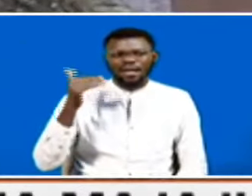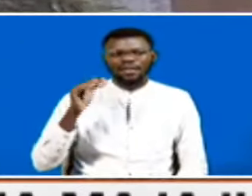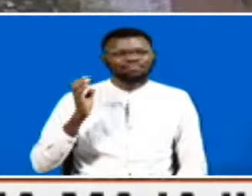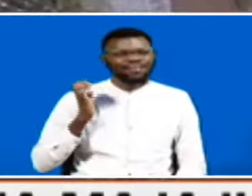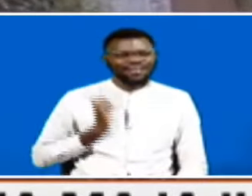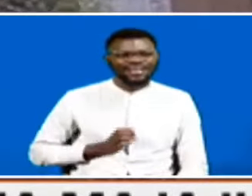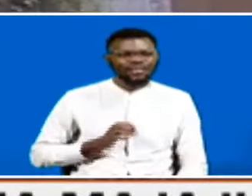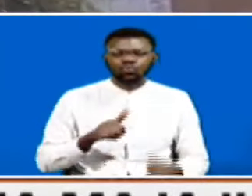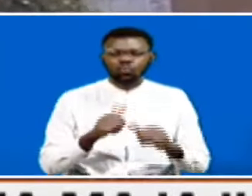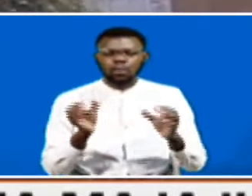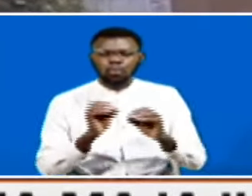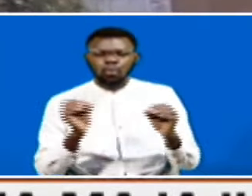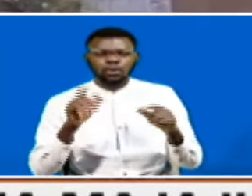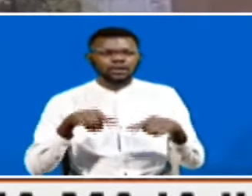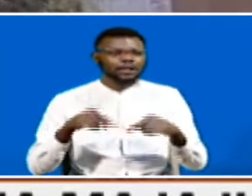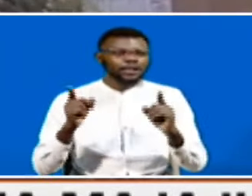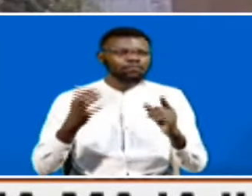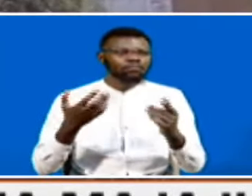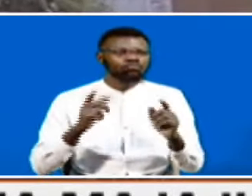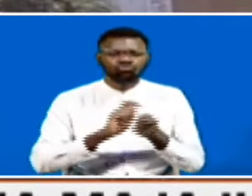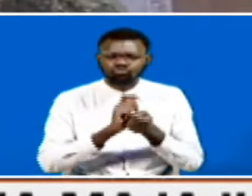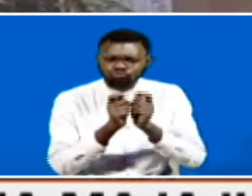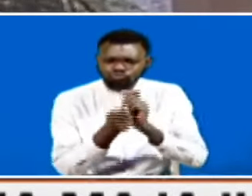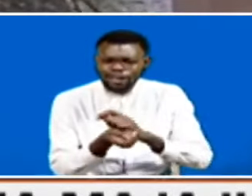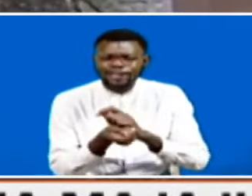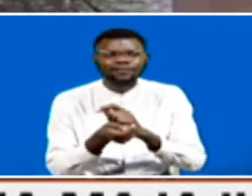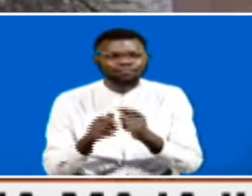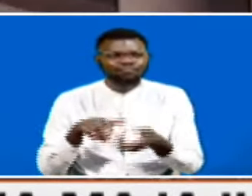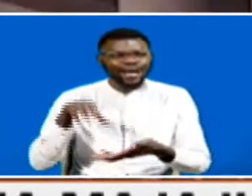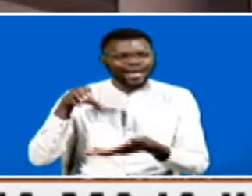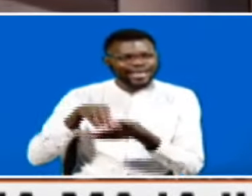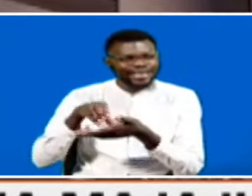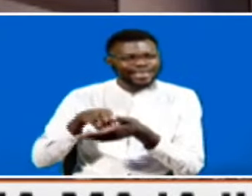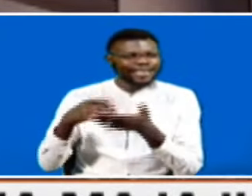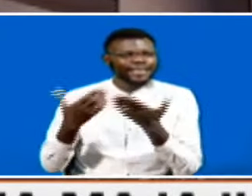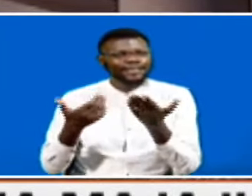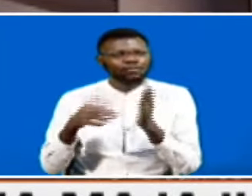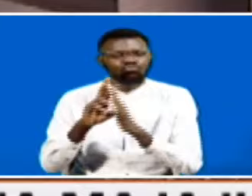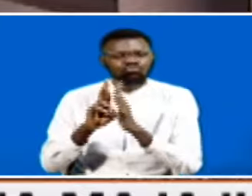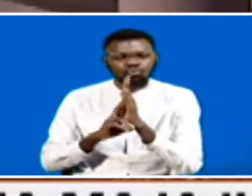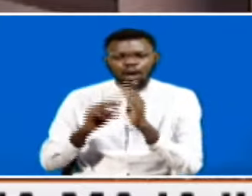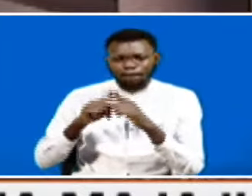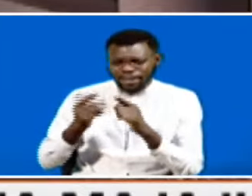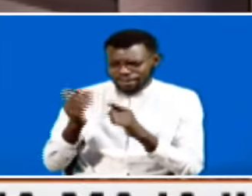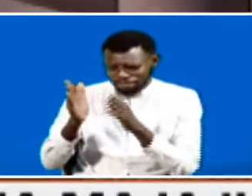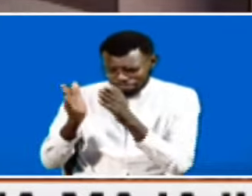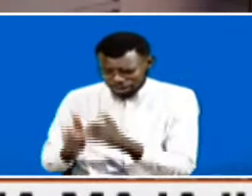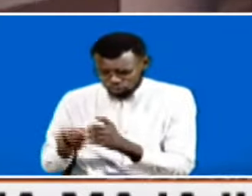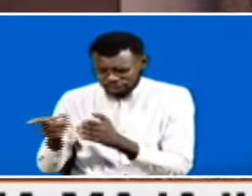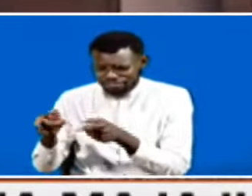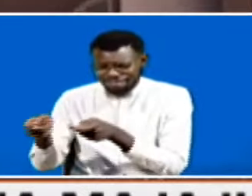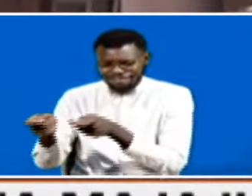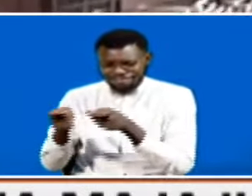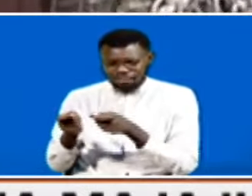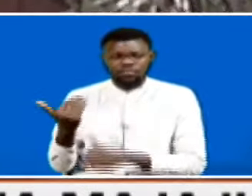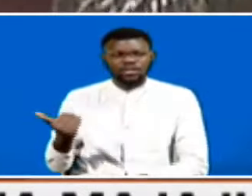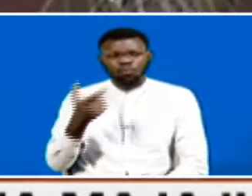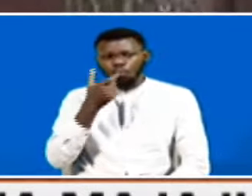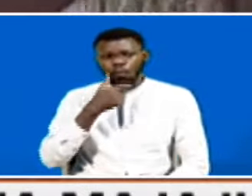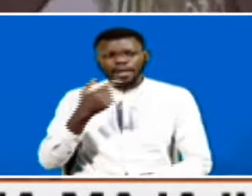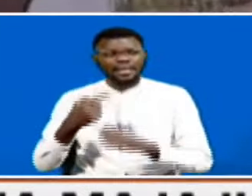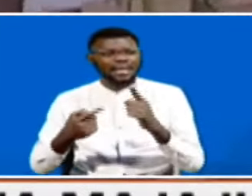Wambugu anadaiwa kubadilisha masharti ya dhamana ya mshukiwa mmoja wa mashtaka ya dhuluma za mapenzi dhidi ya mtoto wa miaka